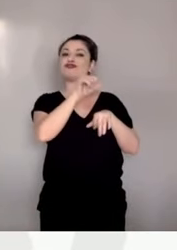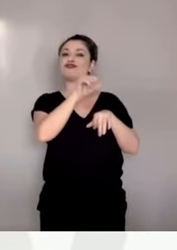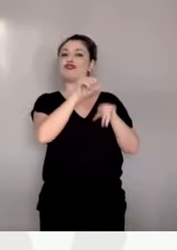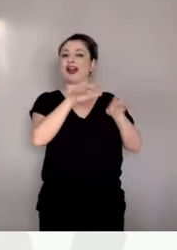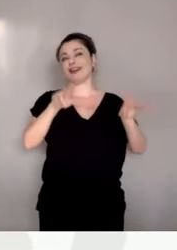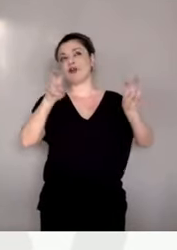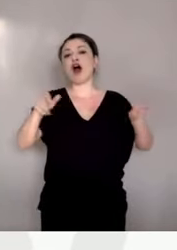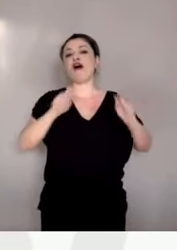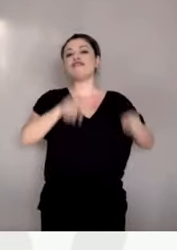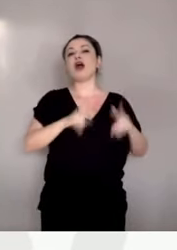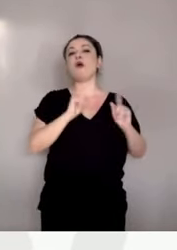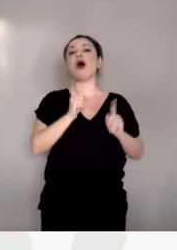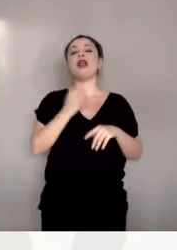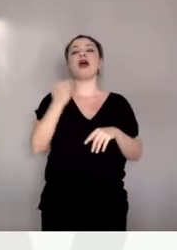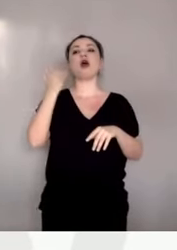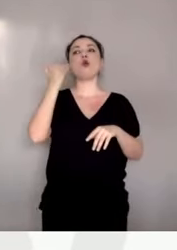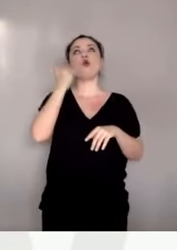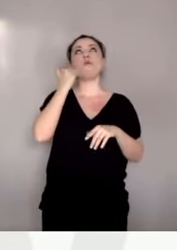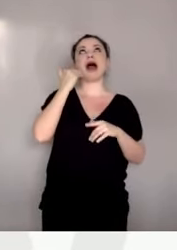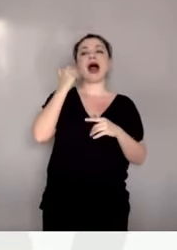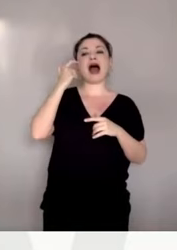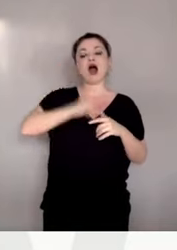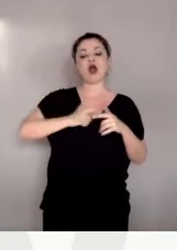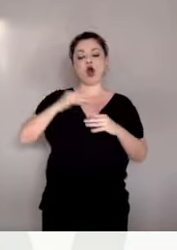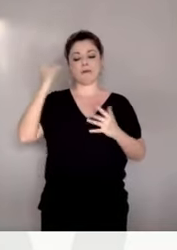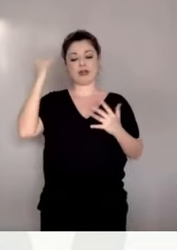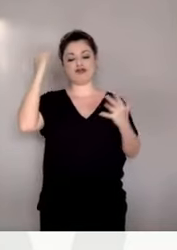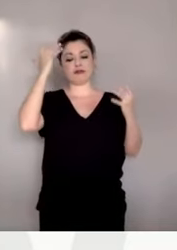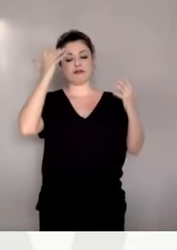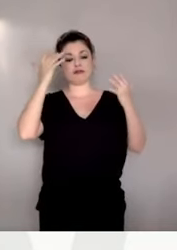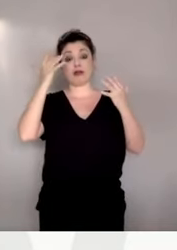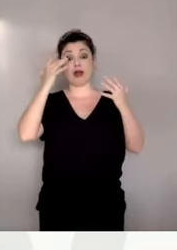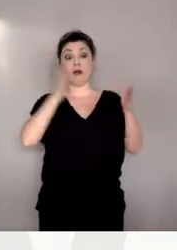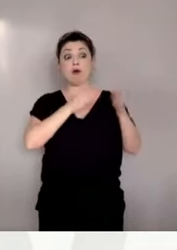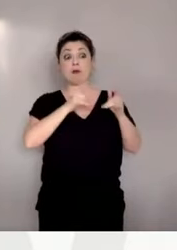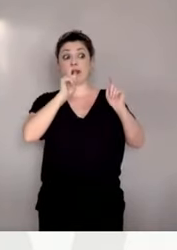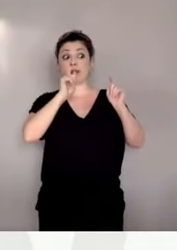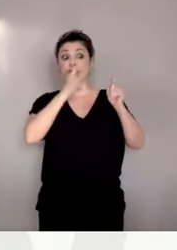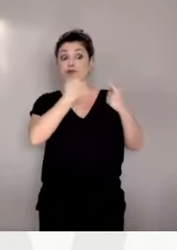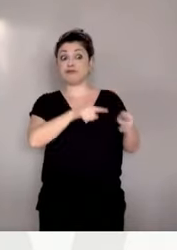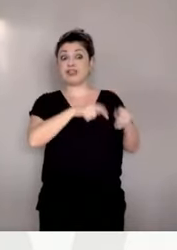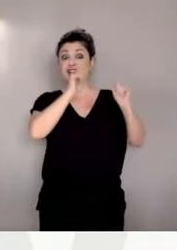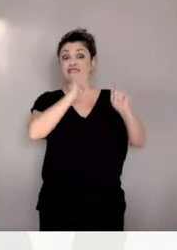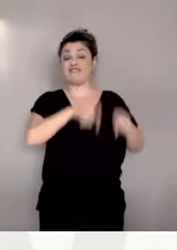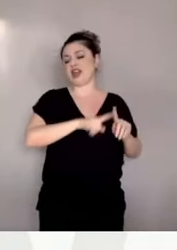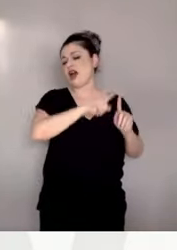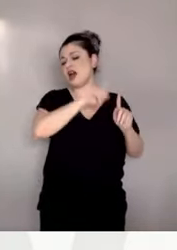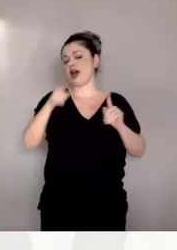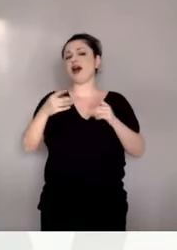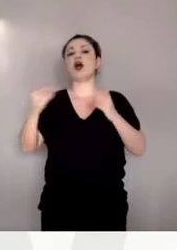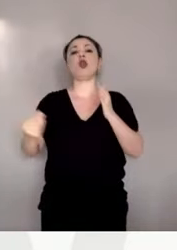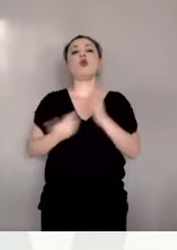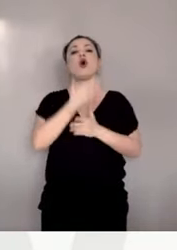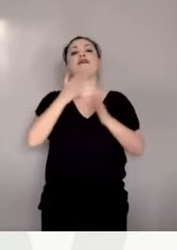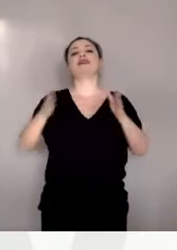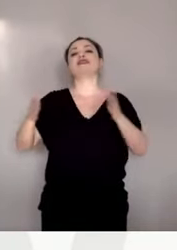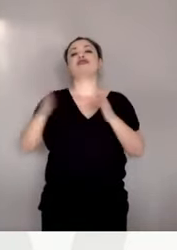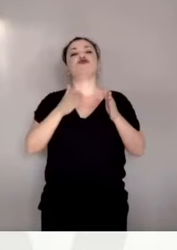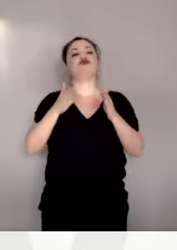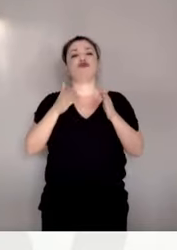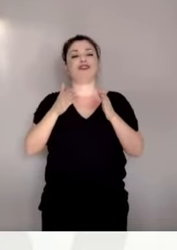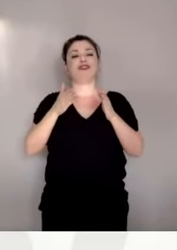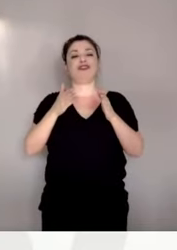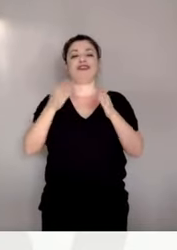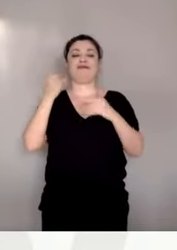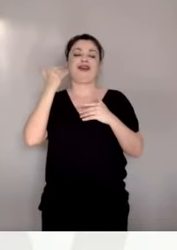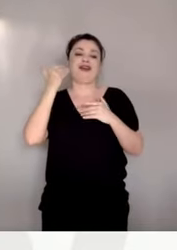porsi come questione, ecco, da quel momento in poi si apre una stagione nuova per l'umanità. E